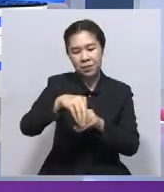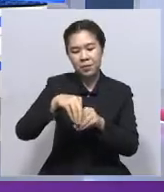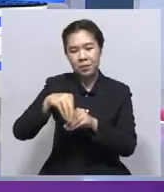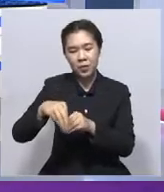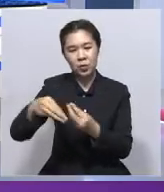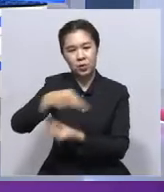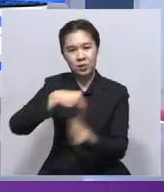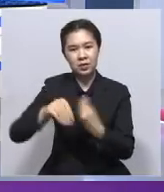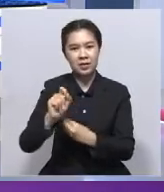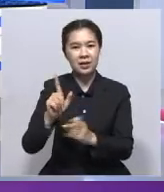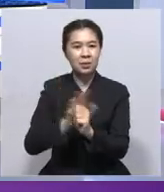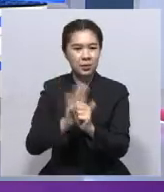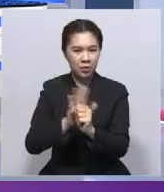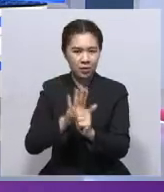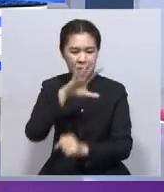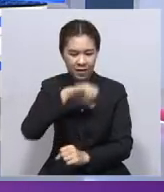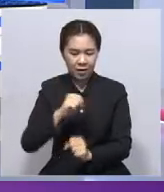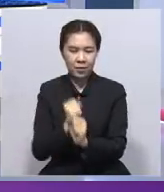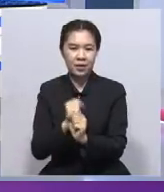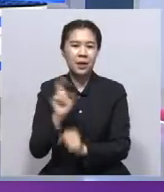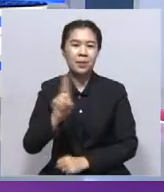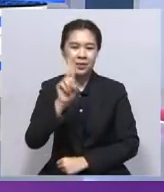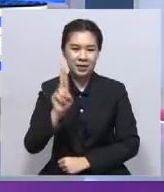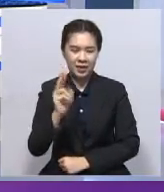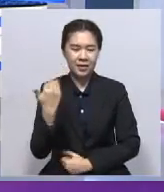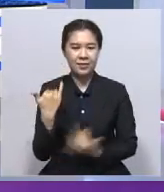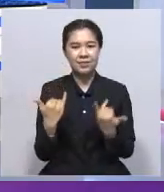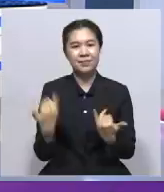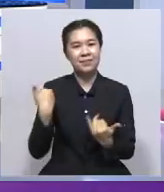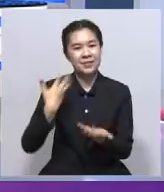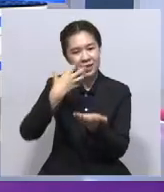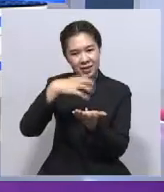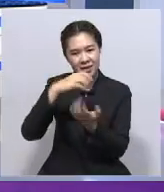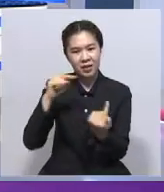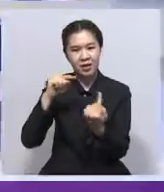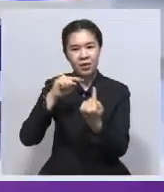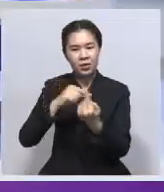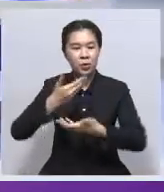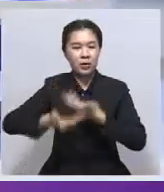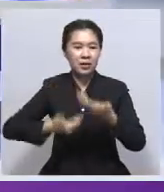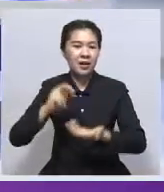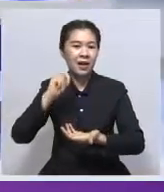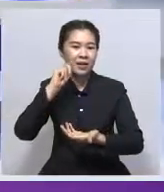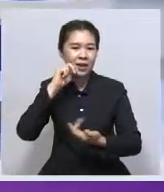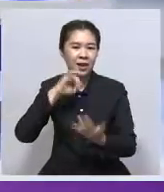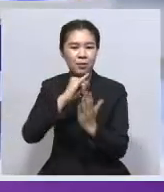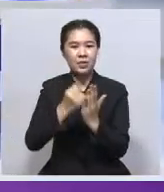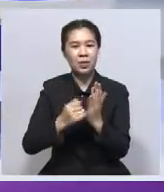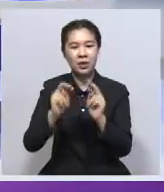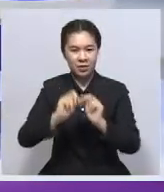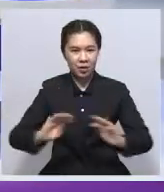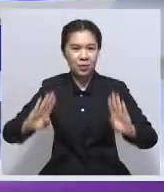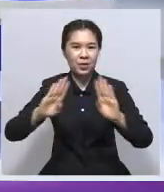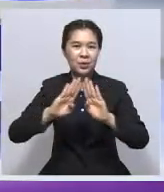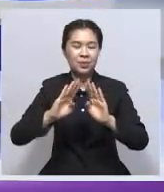เอาหลักปรัชญาเศรษฐกิจพอเพียงมาปรับใช้ติดตามจากคุณโสรดาเข็มเจริญรายงานสดจากตลาดน้ำบ้านสาราดินจังหวัดนครปฐมค่ะ